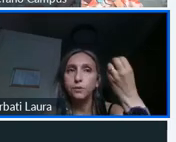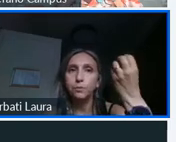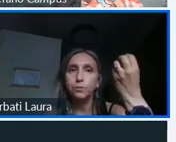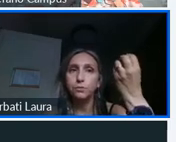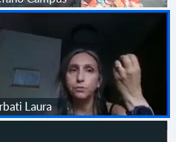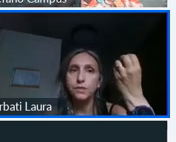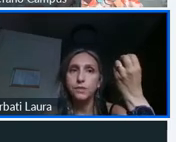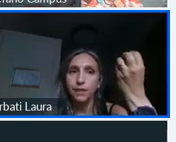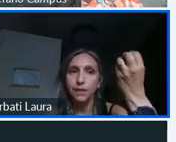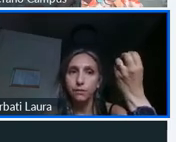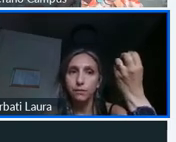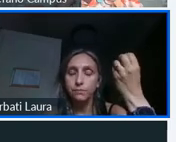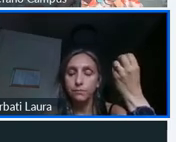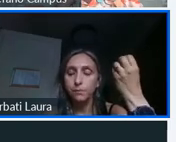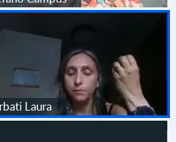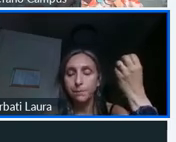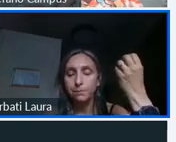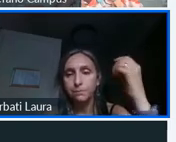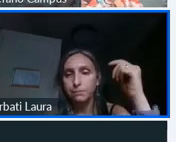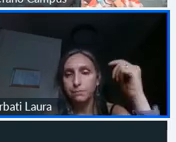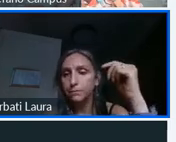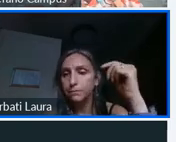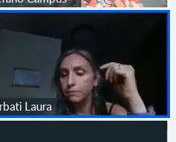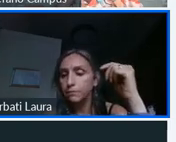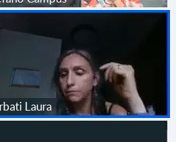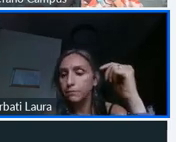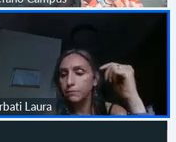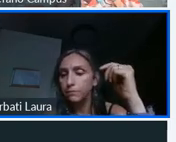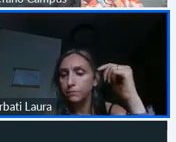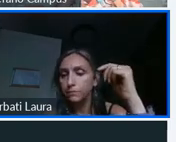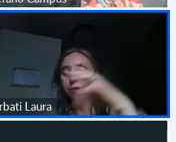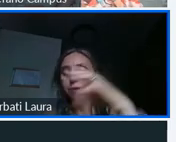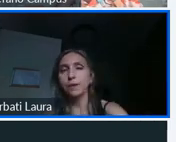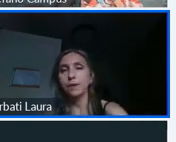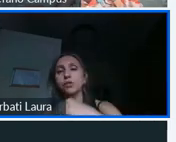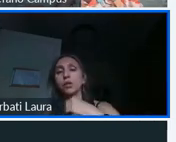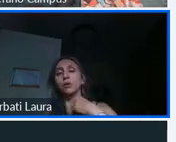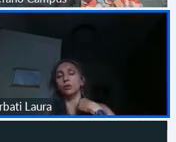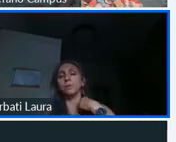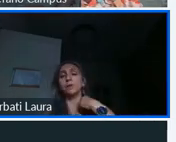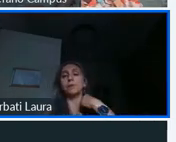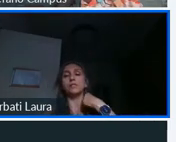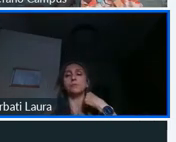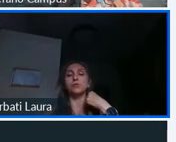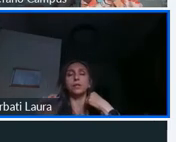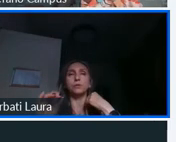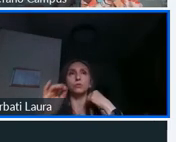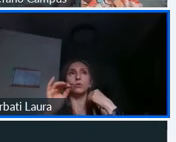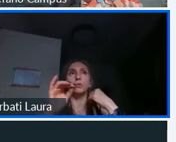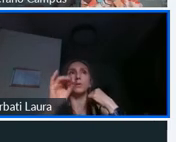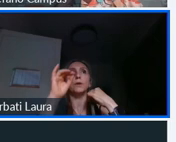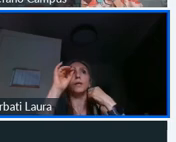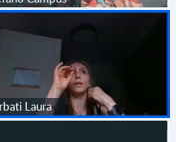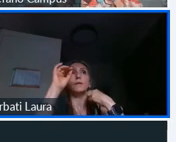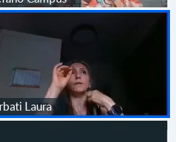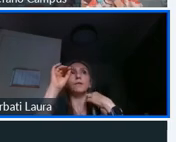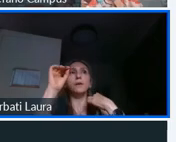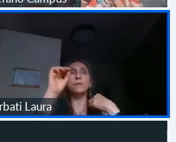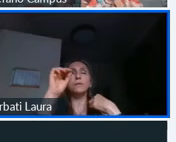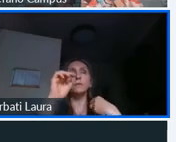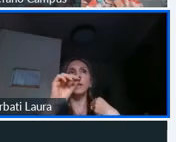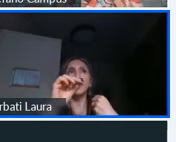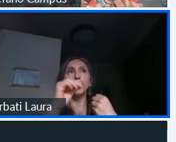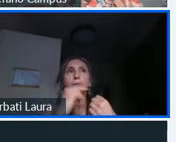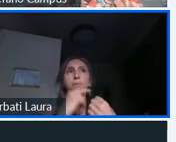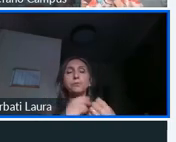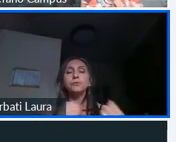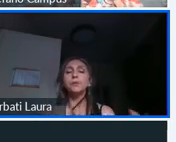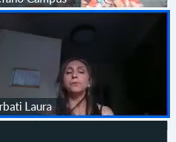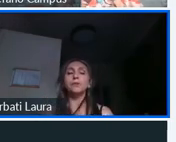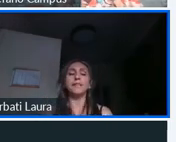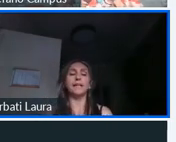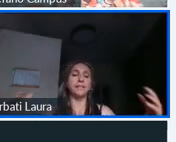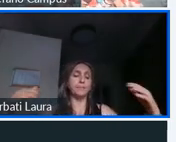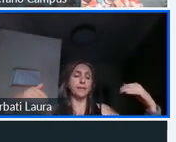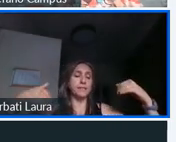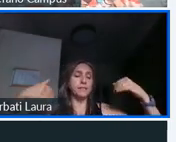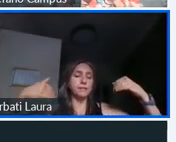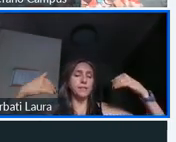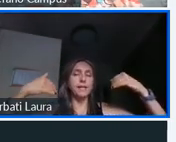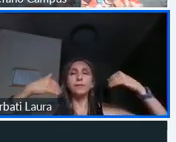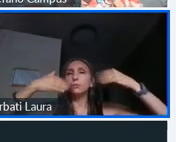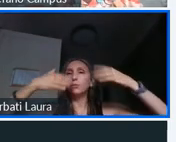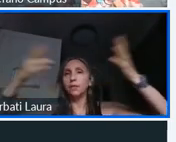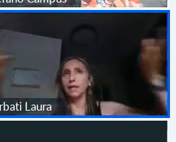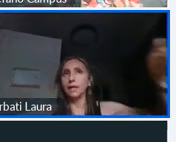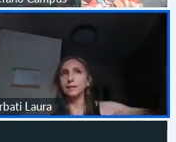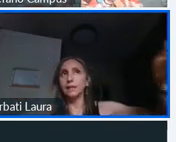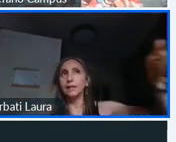Perché 4.0? No, beh, mi fermo un secondo, poi il massimo salto dopo. È un punto importante